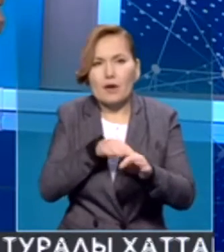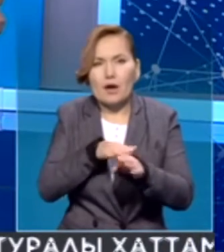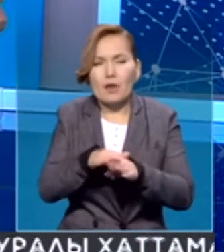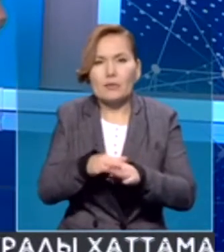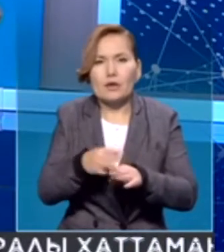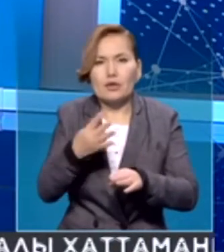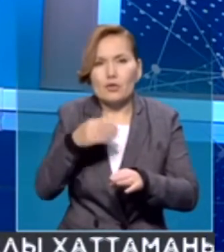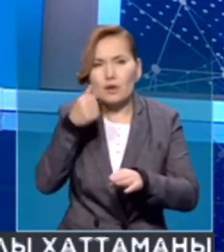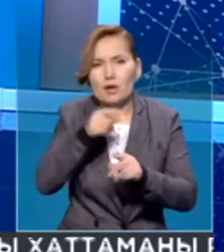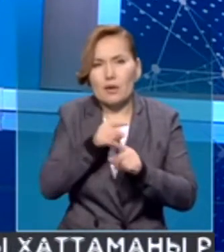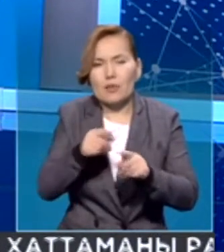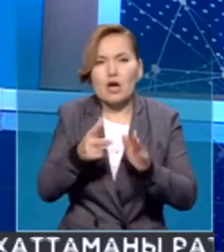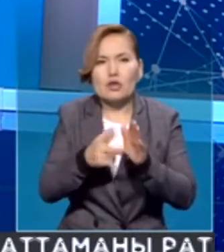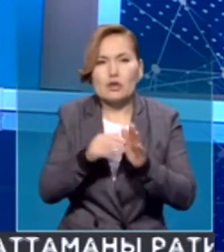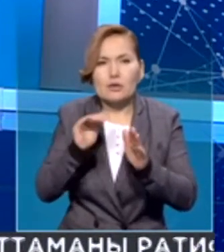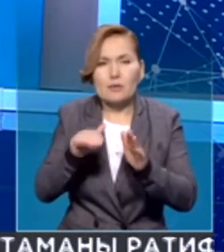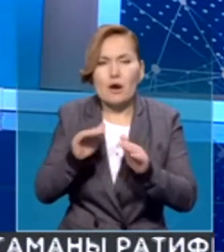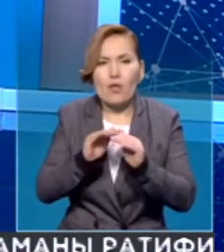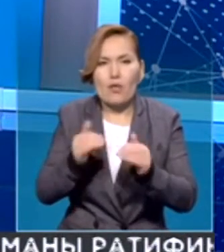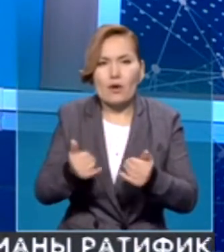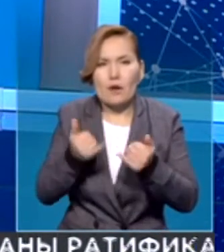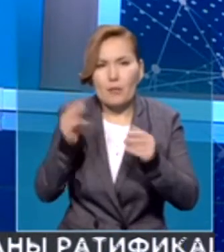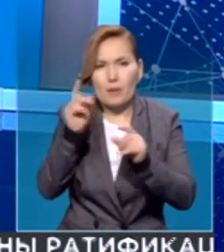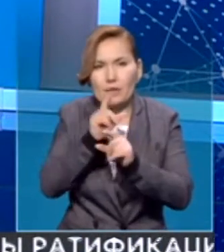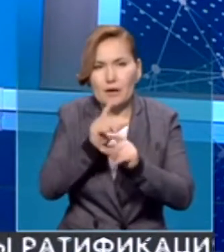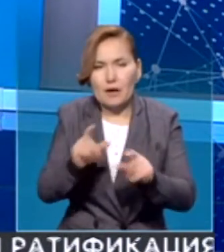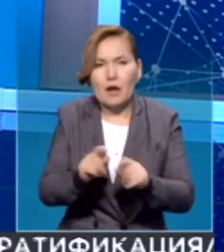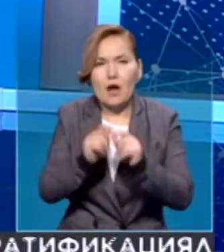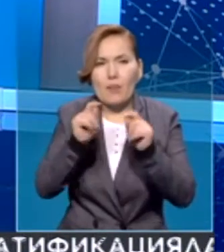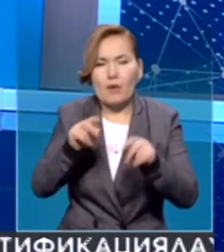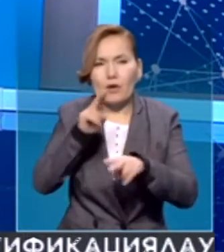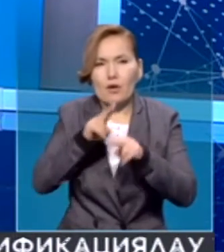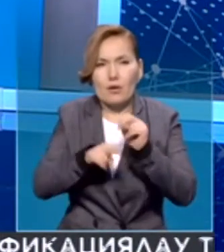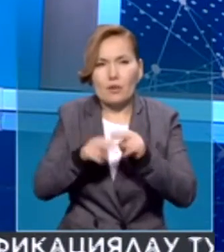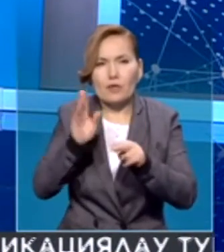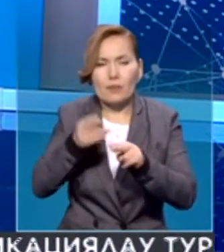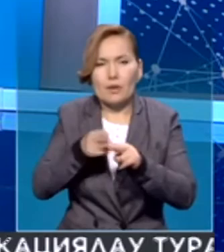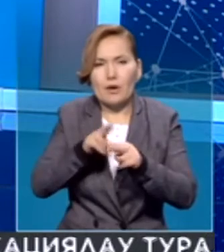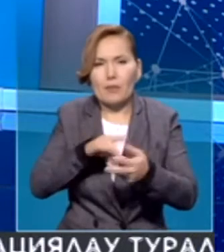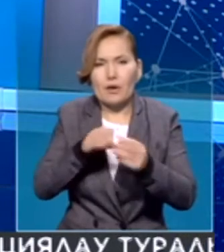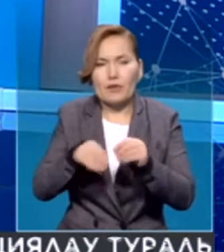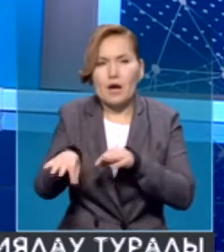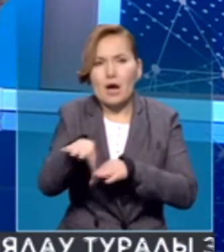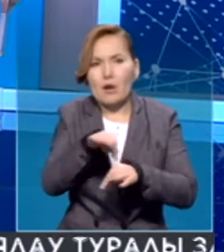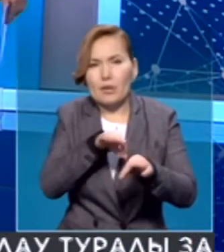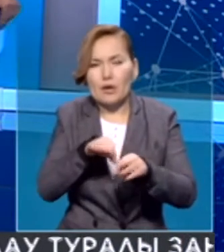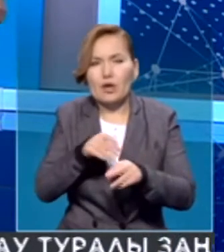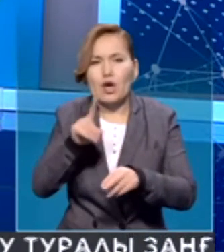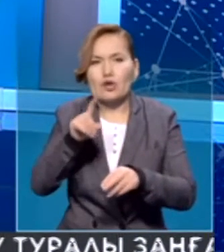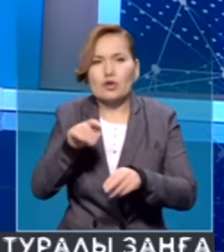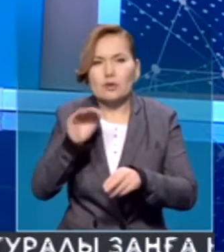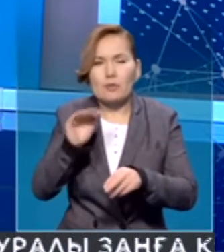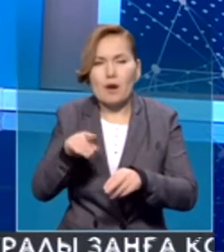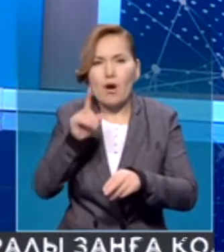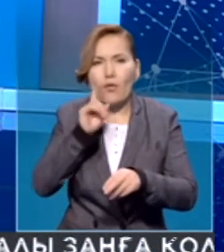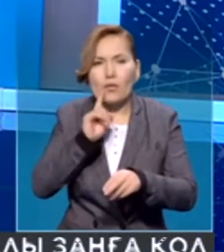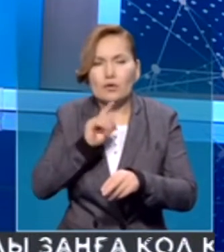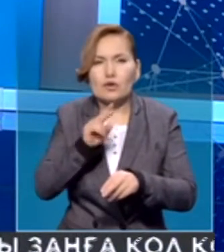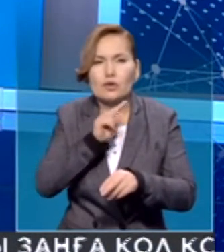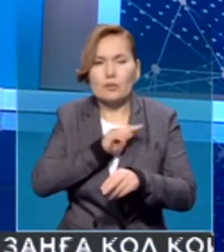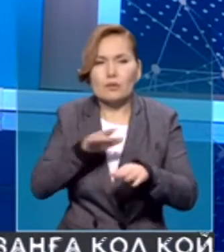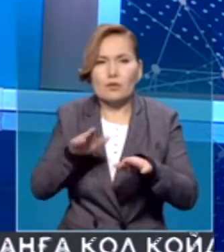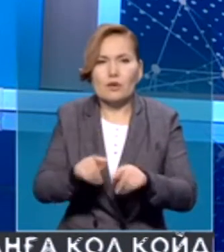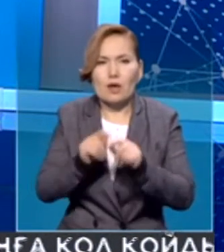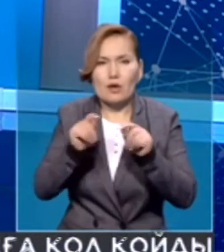жыл ішінде кемі 800 мың оқушыға арналған білім беру нысаны бой көтереді. Ал әзірге осы жоба арқылы 100 мың уақытша жұмыс